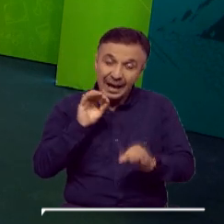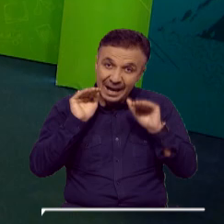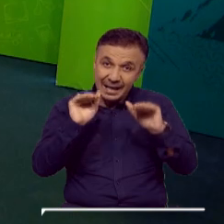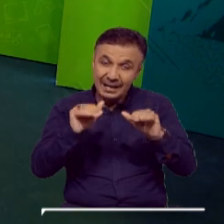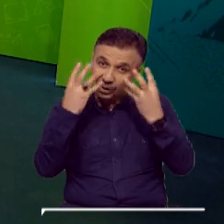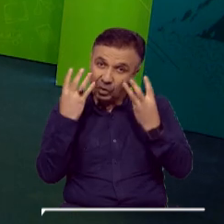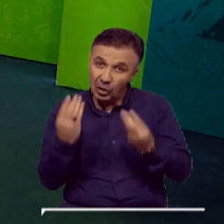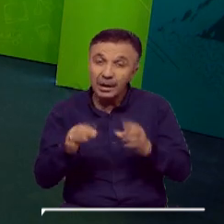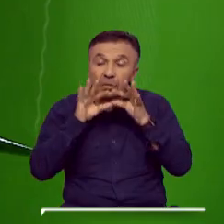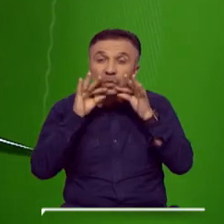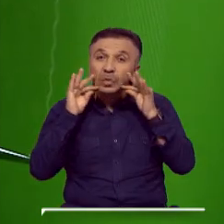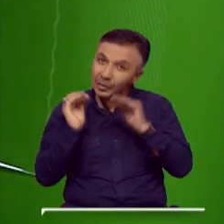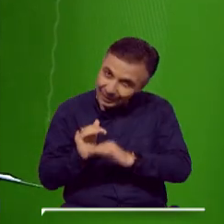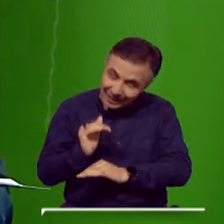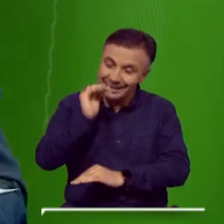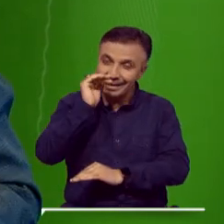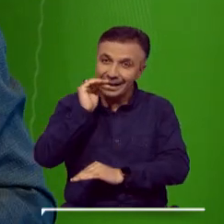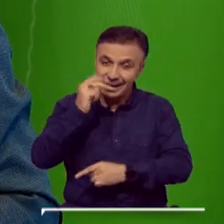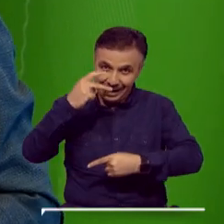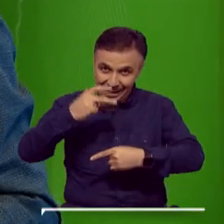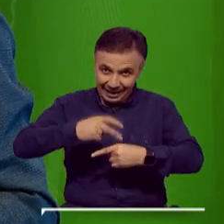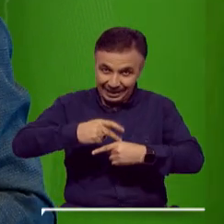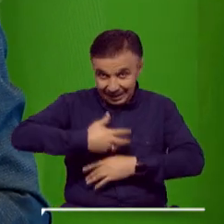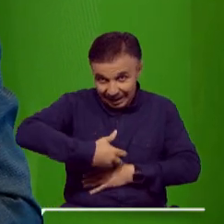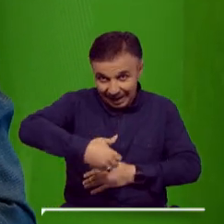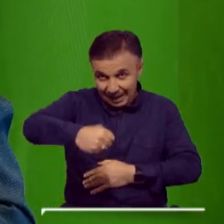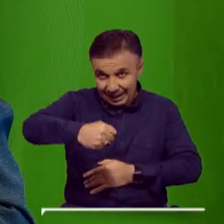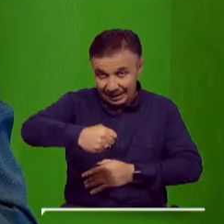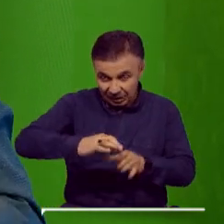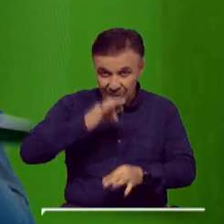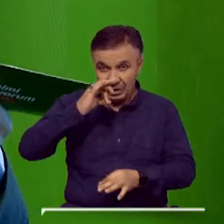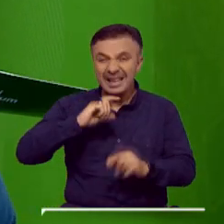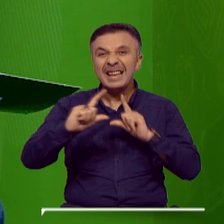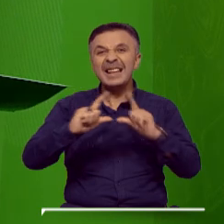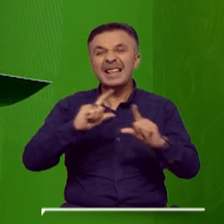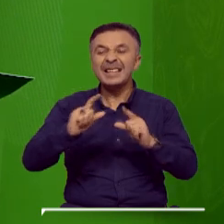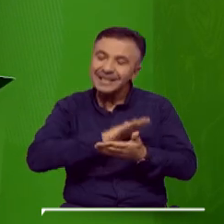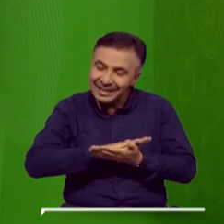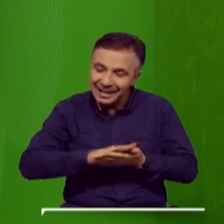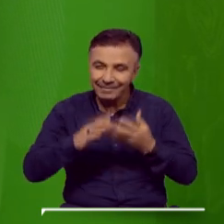mutluluğunu yaşarken, zekat alan kişinin ihtiyacını gidermiş olur.